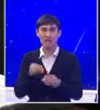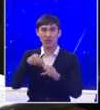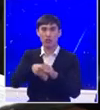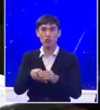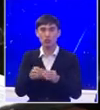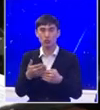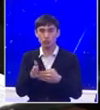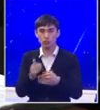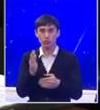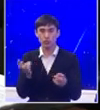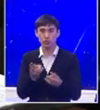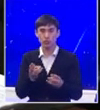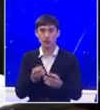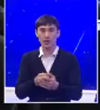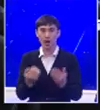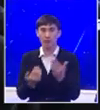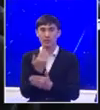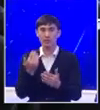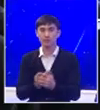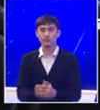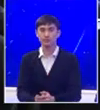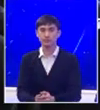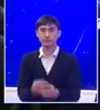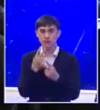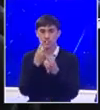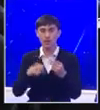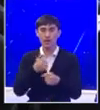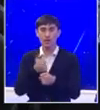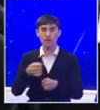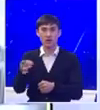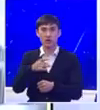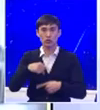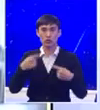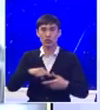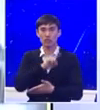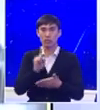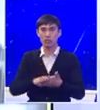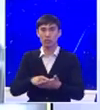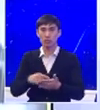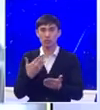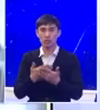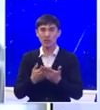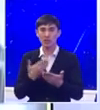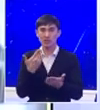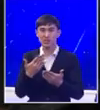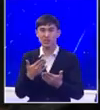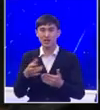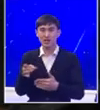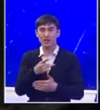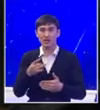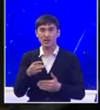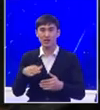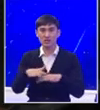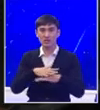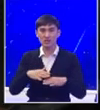вы говорите, обновить. Рассмотрел глава края и другие вопросы граждан. К примеру, представители региональной ассоциации